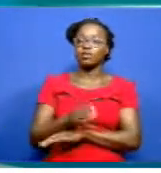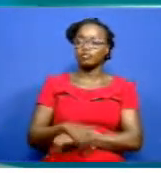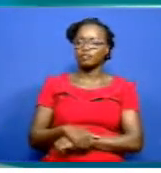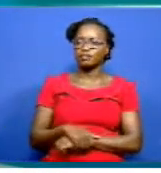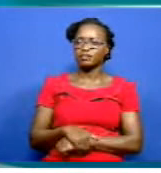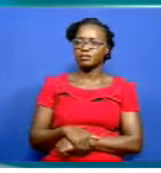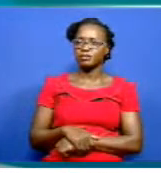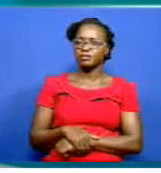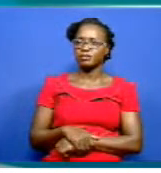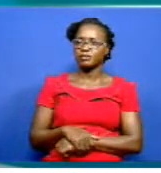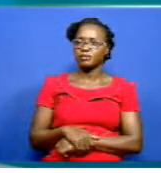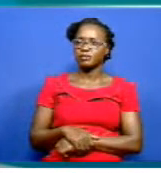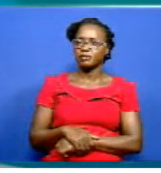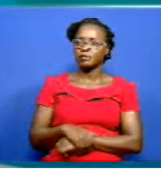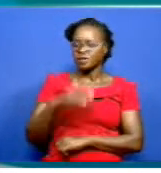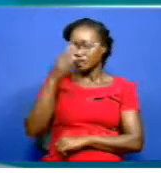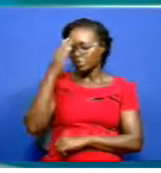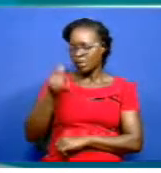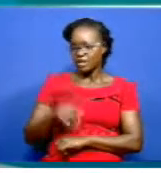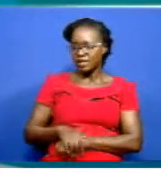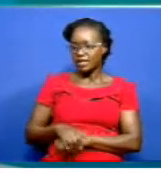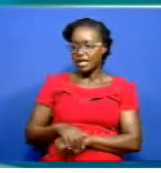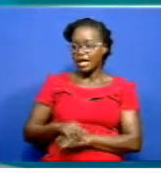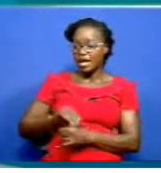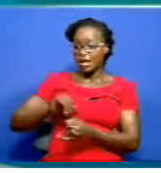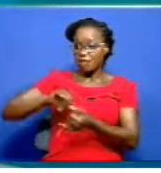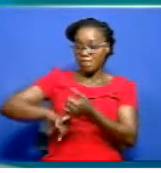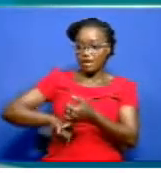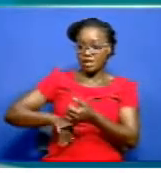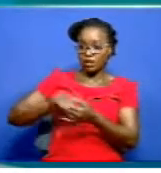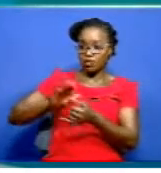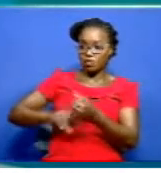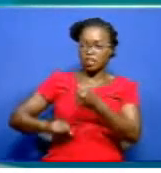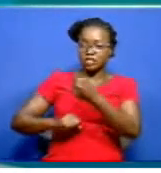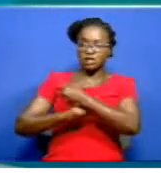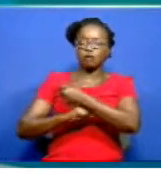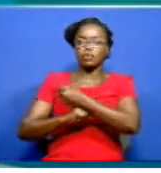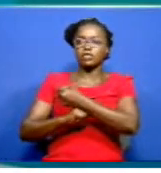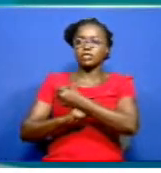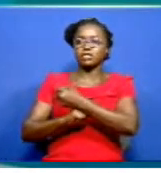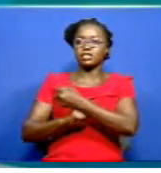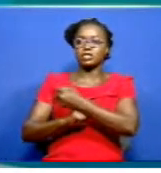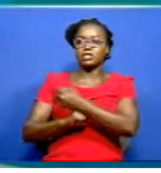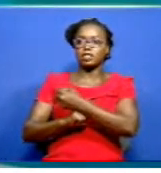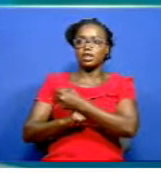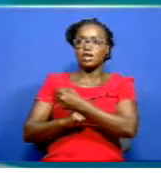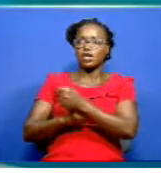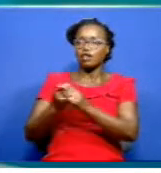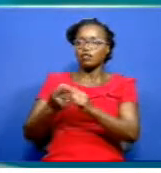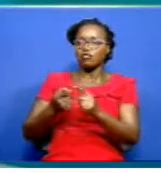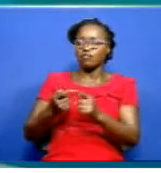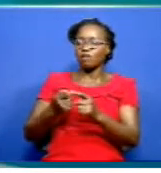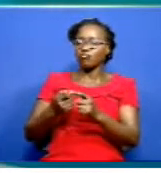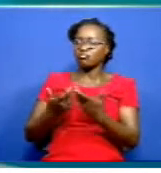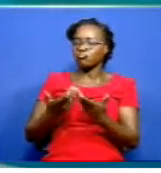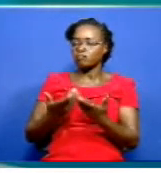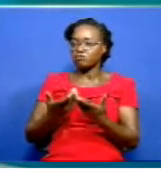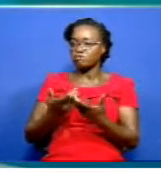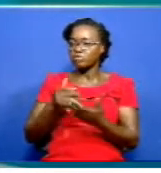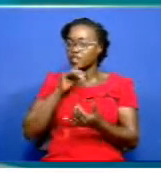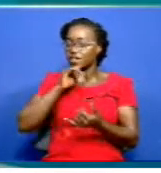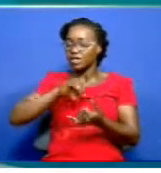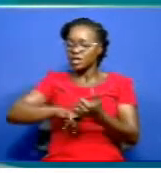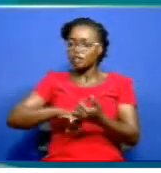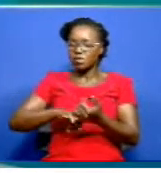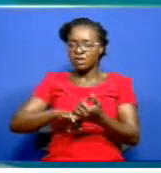sababu kwa mwanamke aliye kwenye ndoa anataka support ya mwenye aliyemuoa, mababa ya mtoto, anataka support